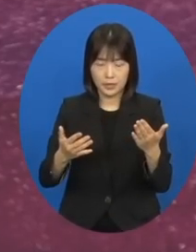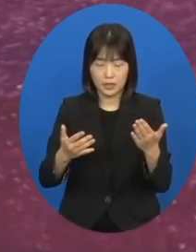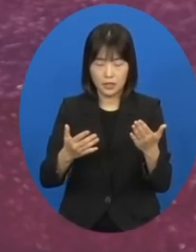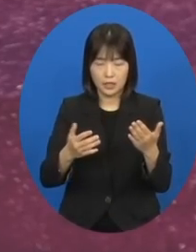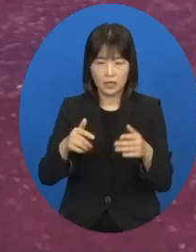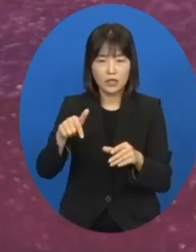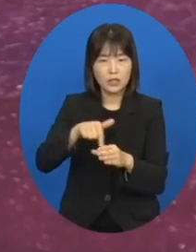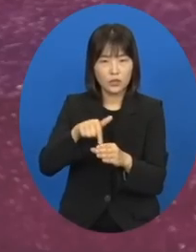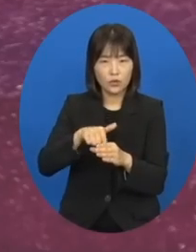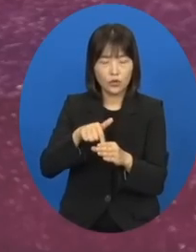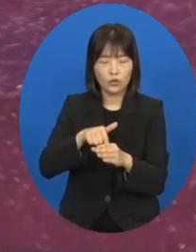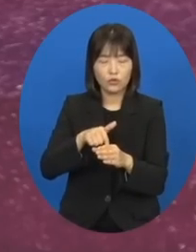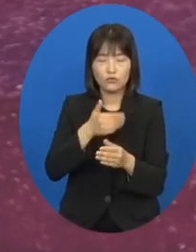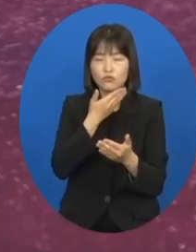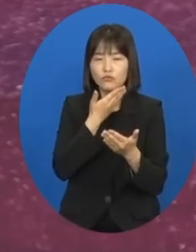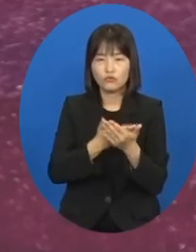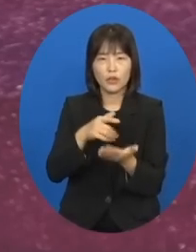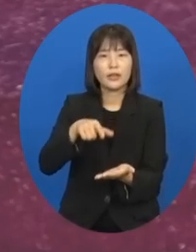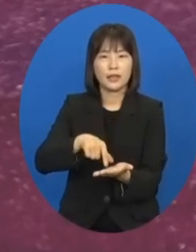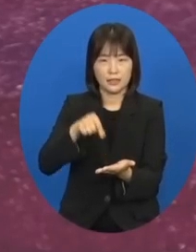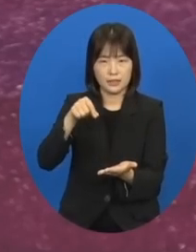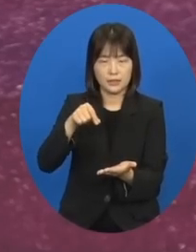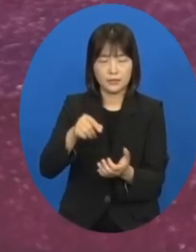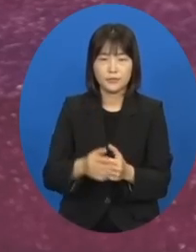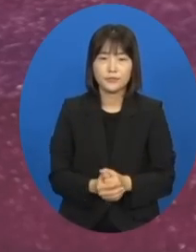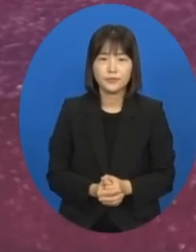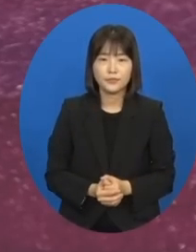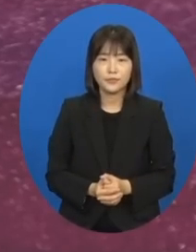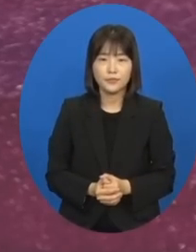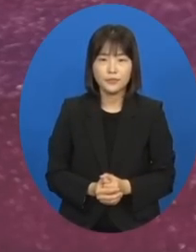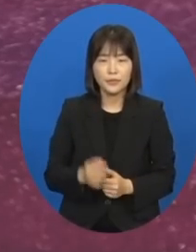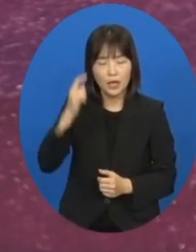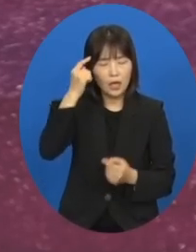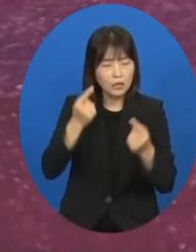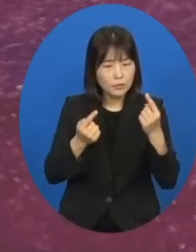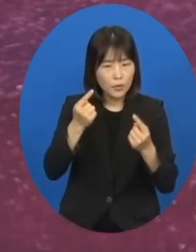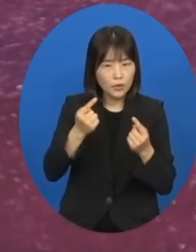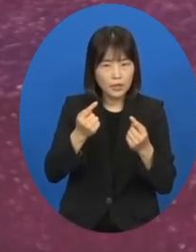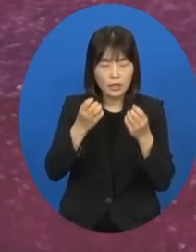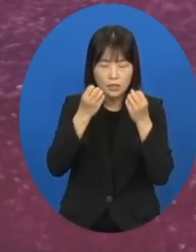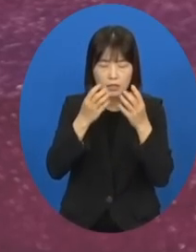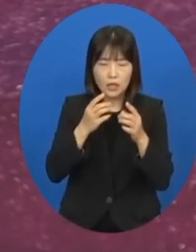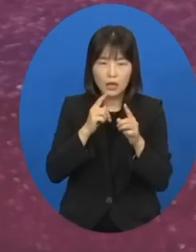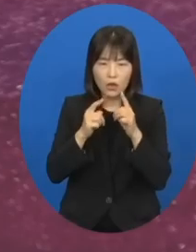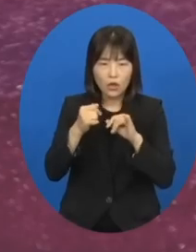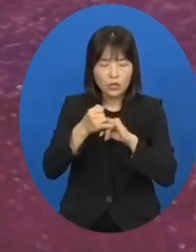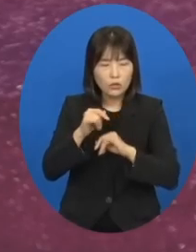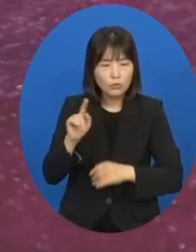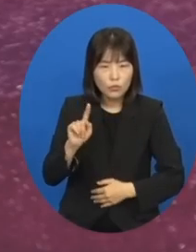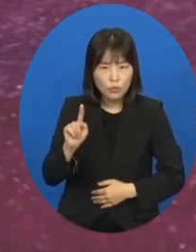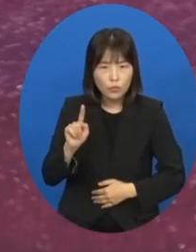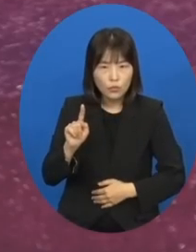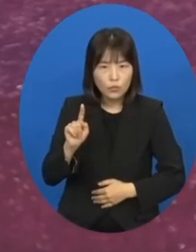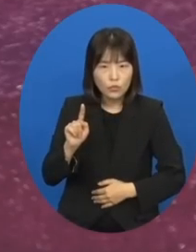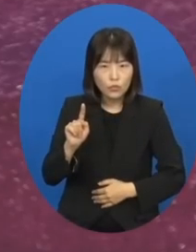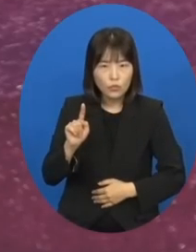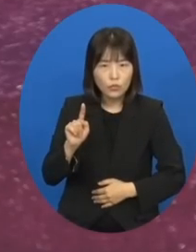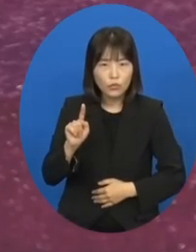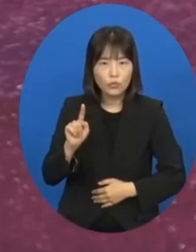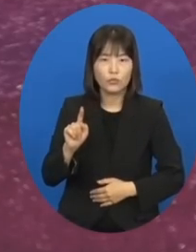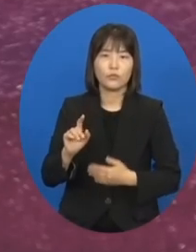중요한 핵심입니다 그런데 생각보다 새 언약이 뭐냐라고 하면